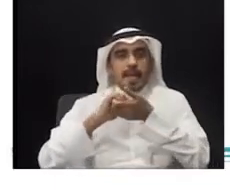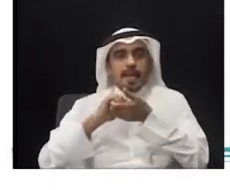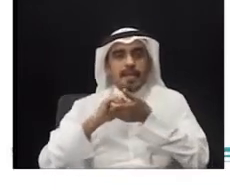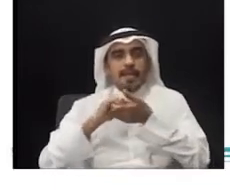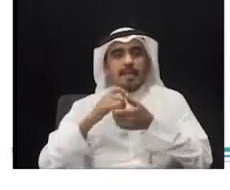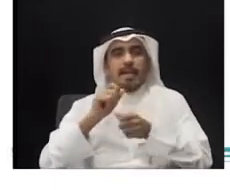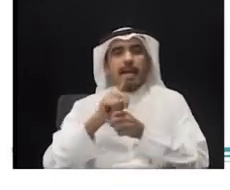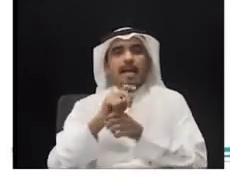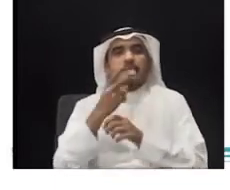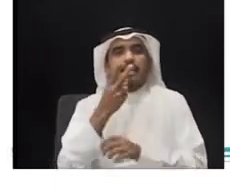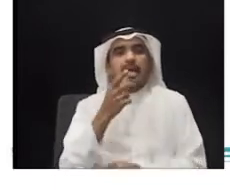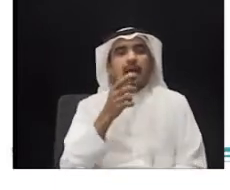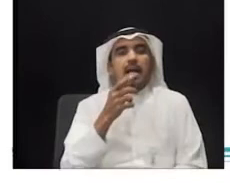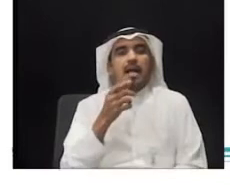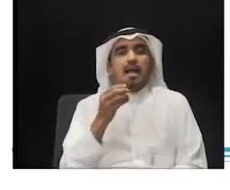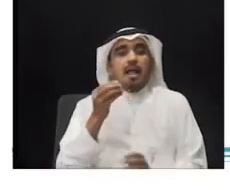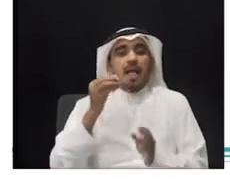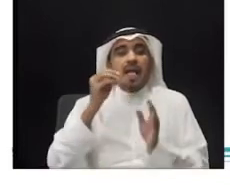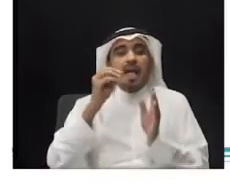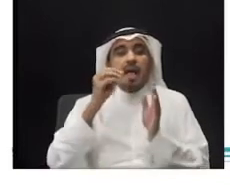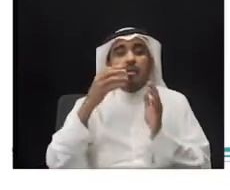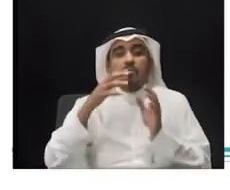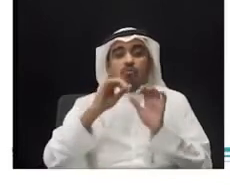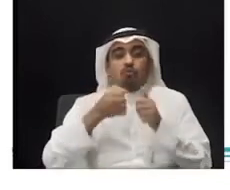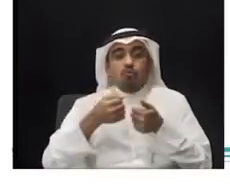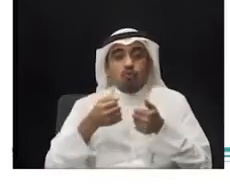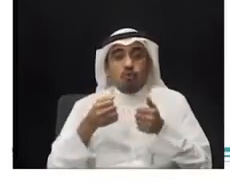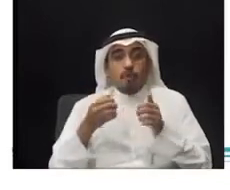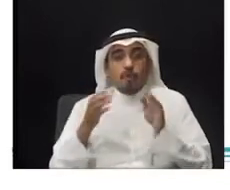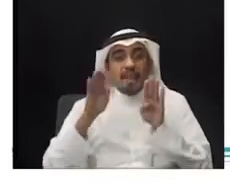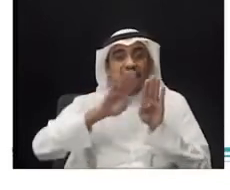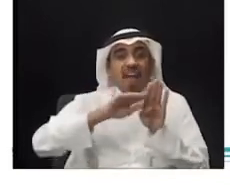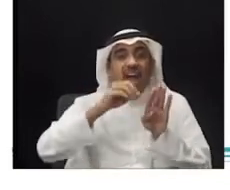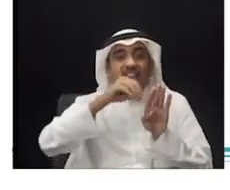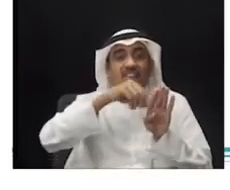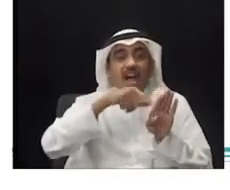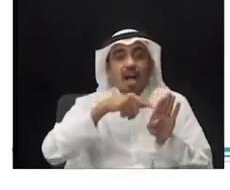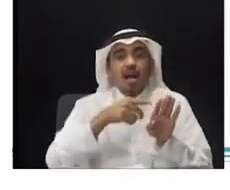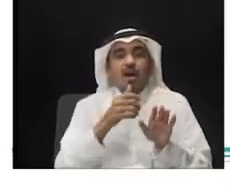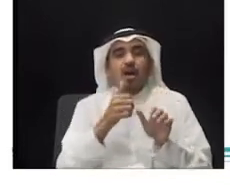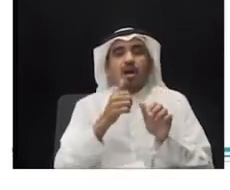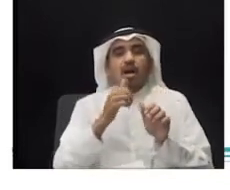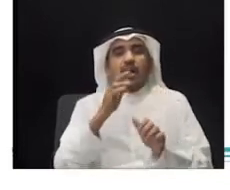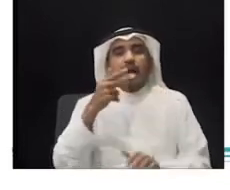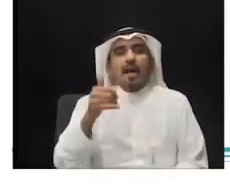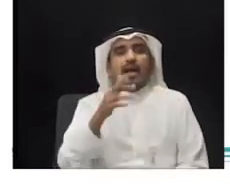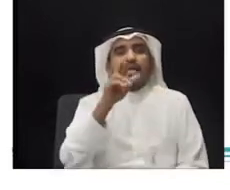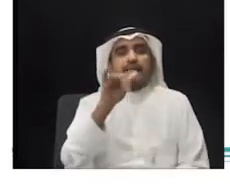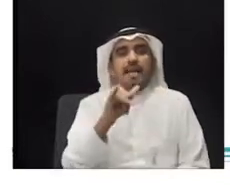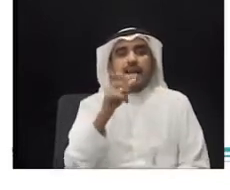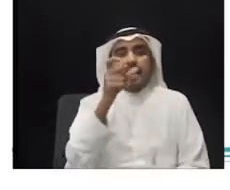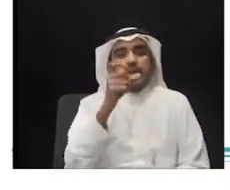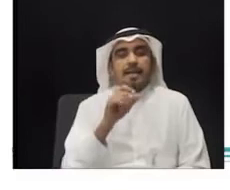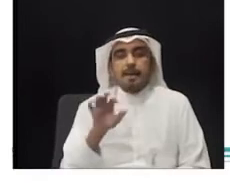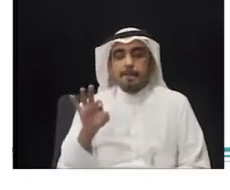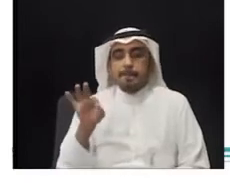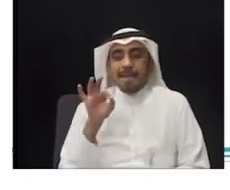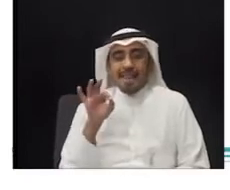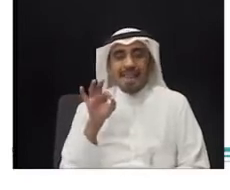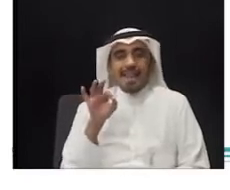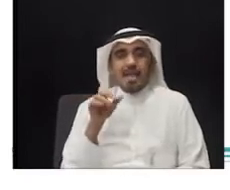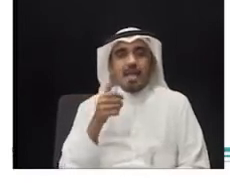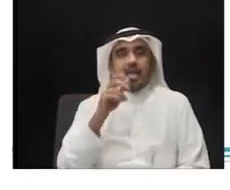اتحاد غازين، هنا المجرور بالإضافة كلمة غازين، أما المجرور بحرف الجر